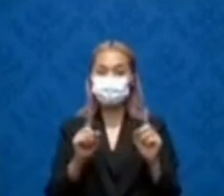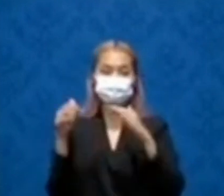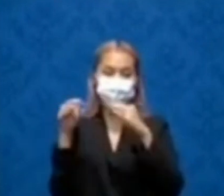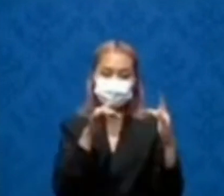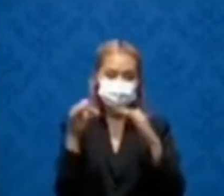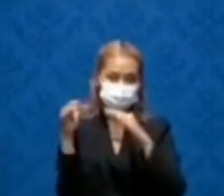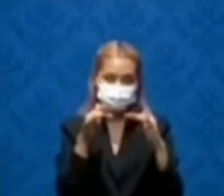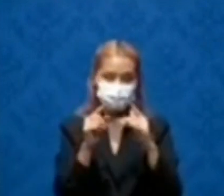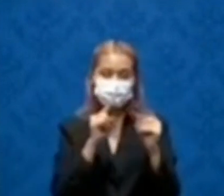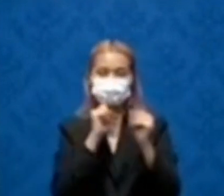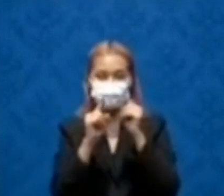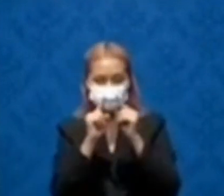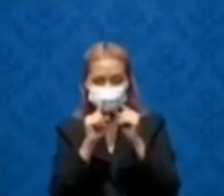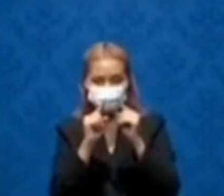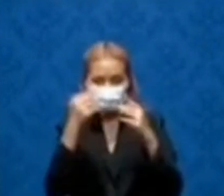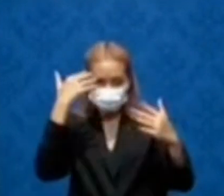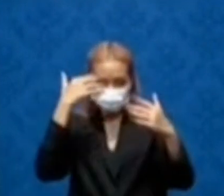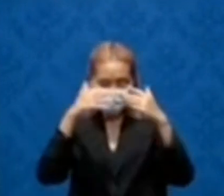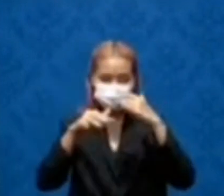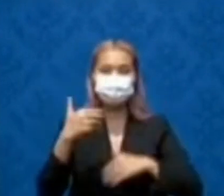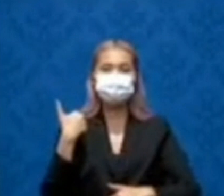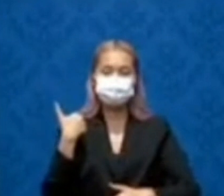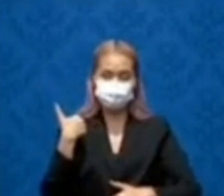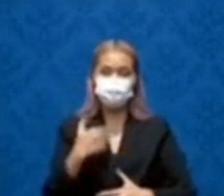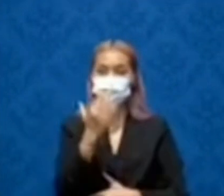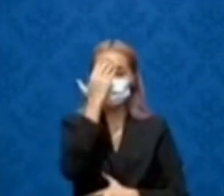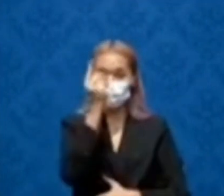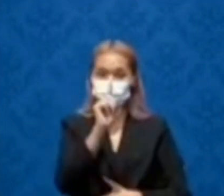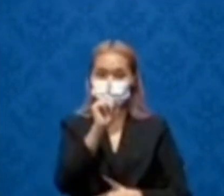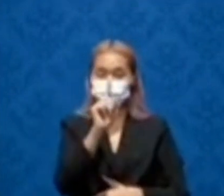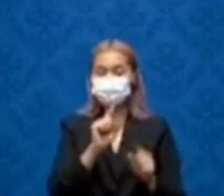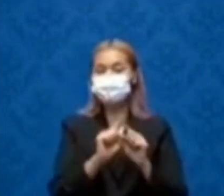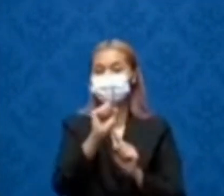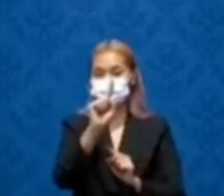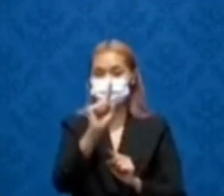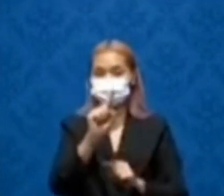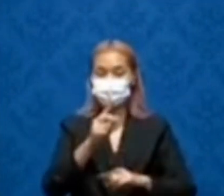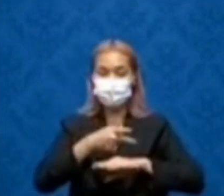ผิดและผมเชื่อเกิดความเข้าใจผิดเพราะว่า 1.